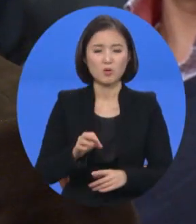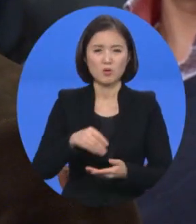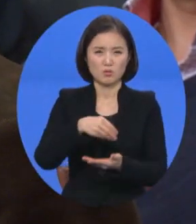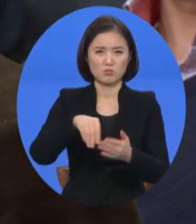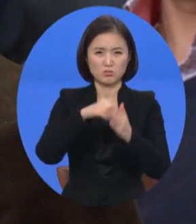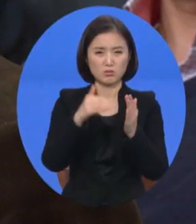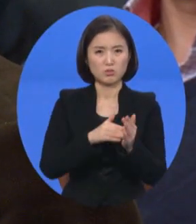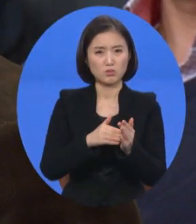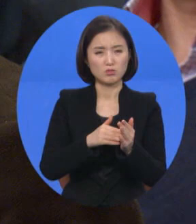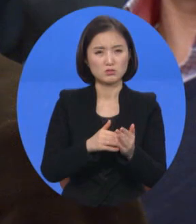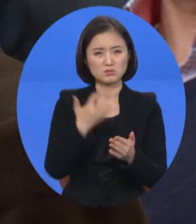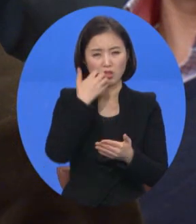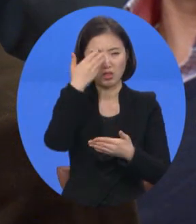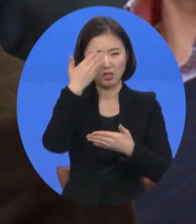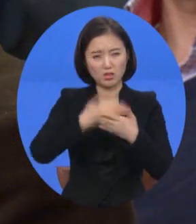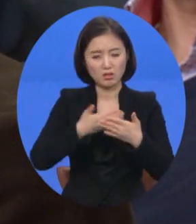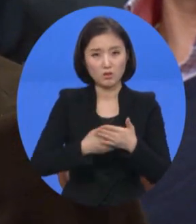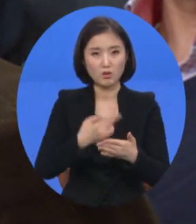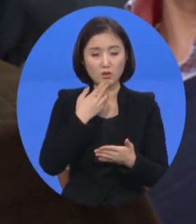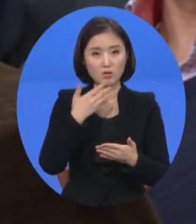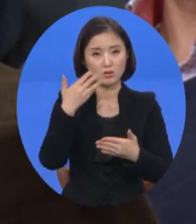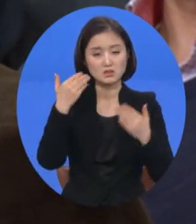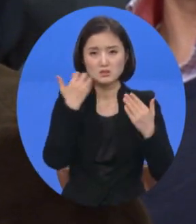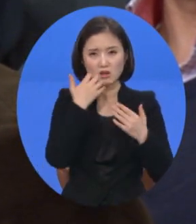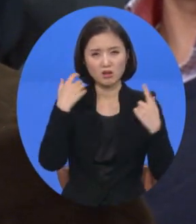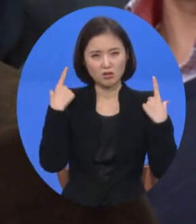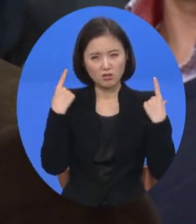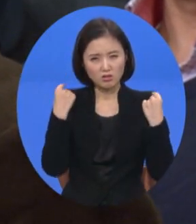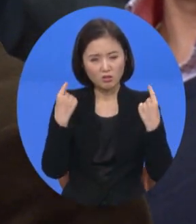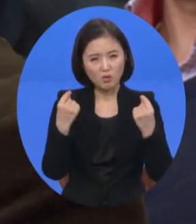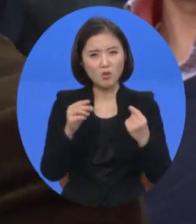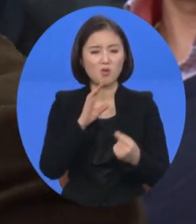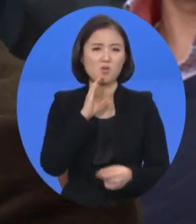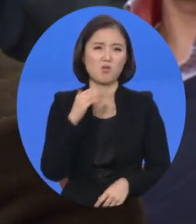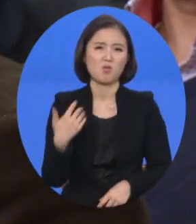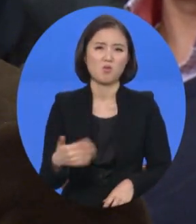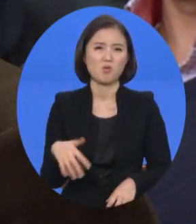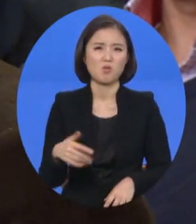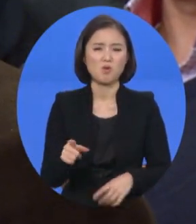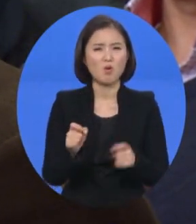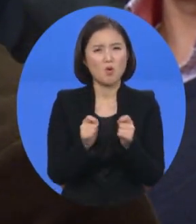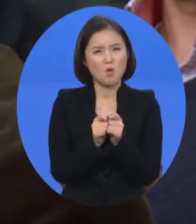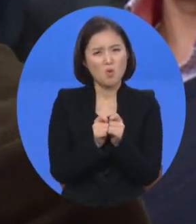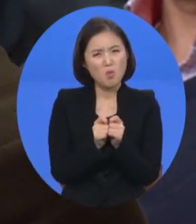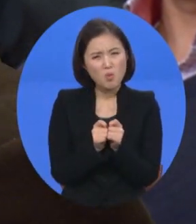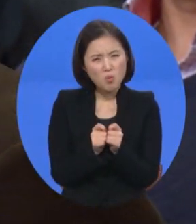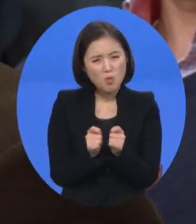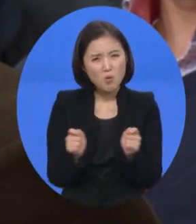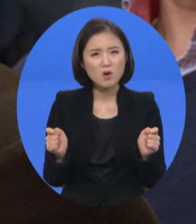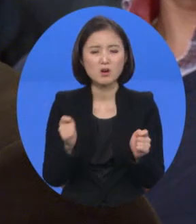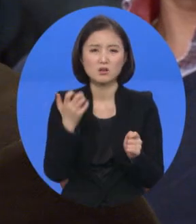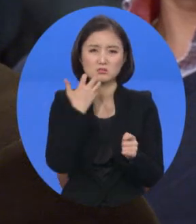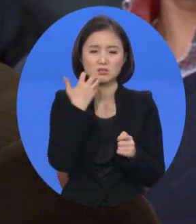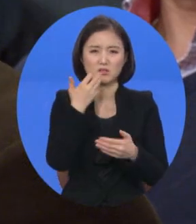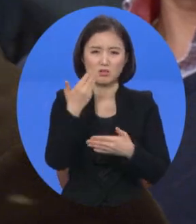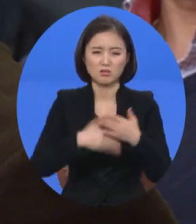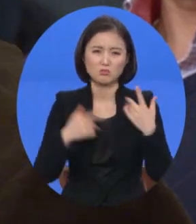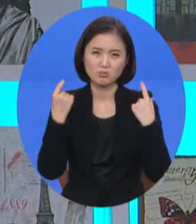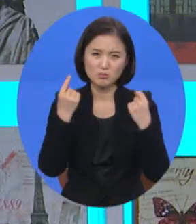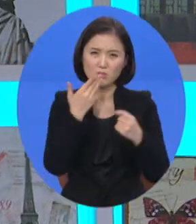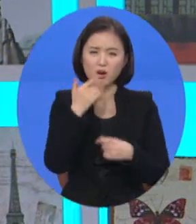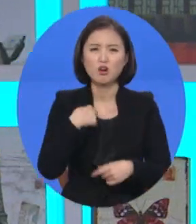에 심장이 쿵 각을 만큼 아주 그 아름다운 빛을 띠는데 어떻게 그렇게 오래 돌아오 그렇게 변할 수는 제 3국